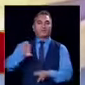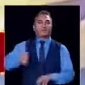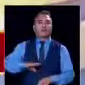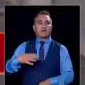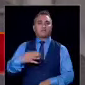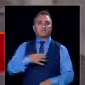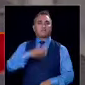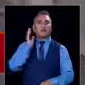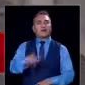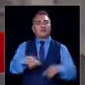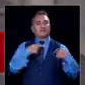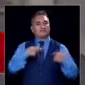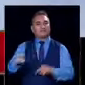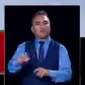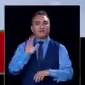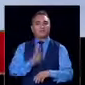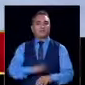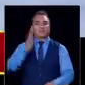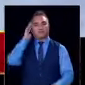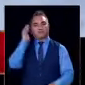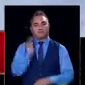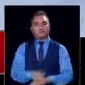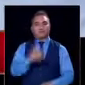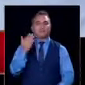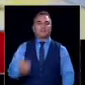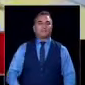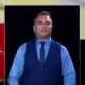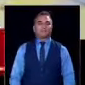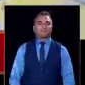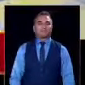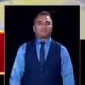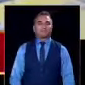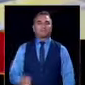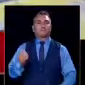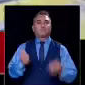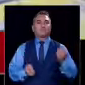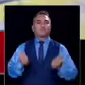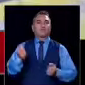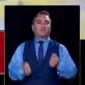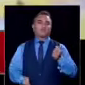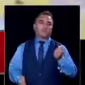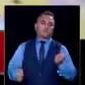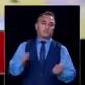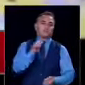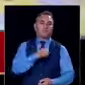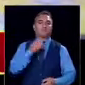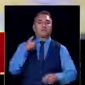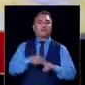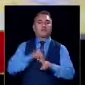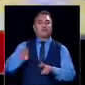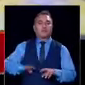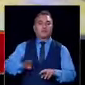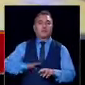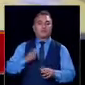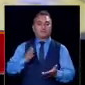yapmaya kalkıştı. Arkadaşlar da zaten akrabaymış. Araçtaki arkadaş amcasıymış. Direksiyonu ona doğru kırdı. Yeğeni hızlıydı,